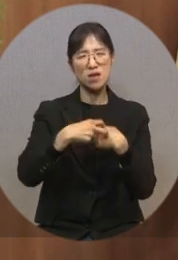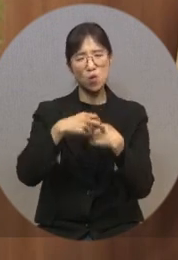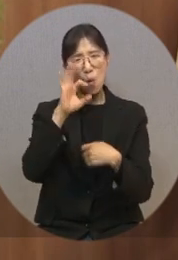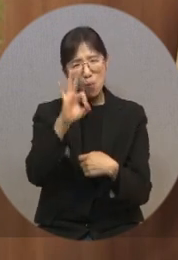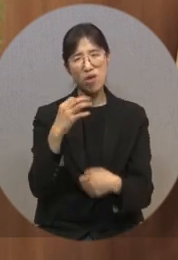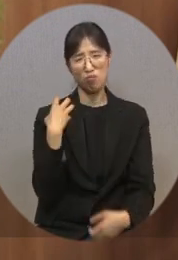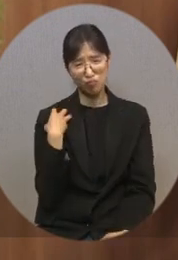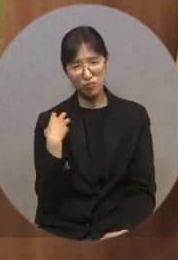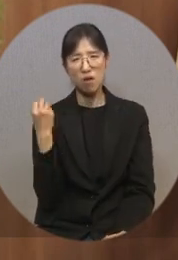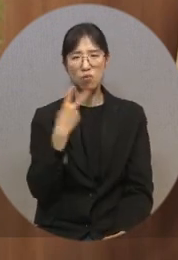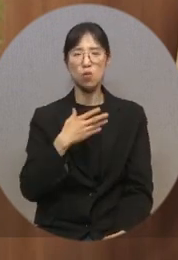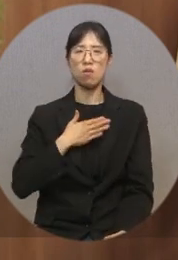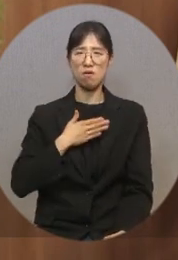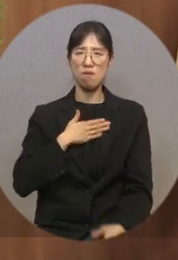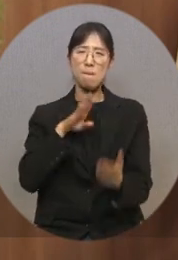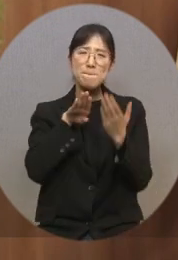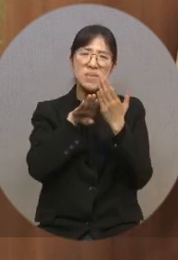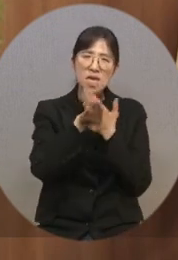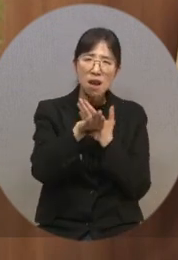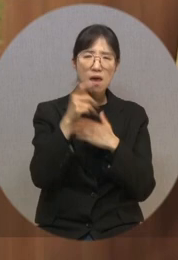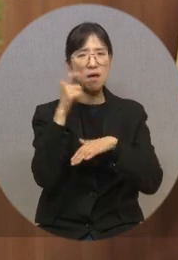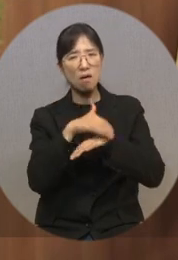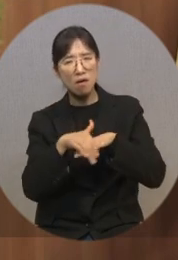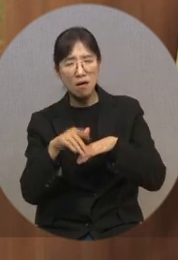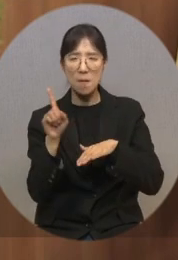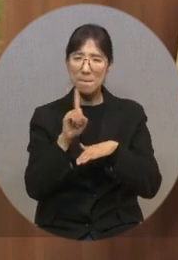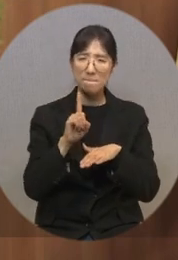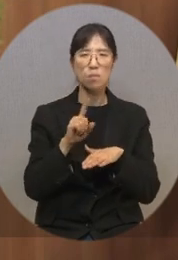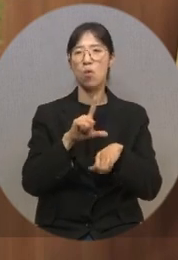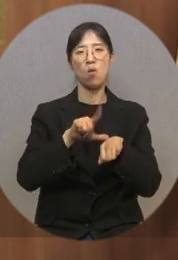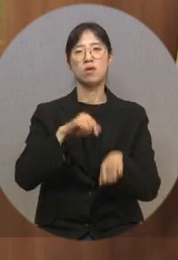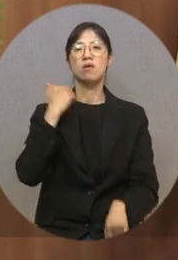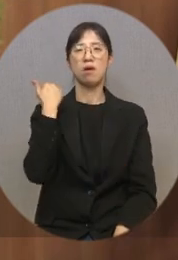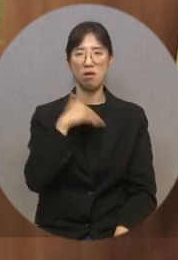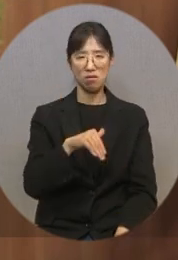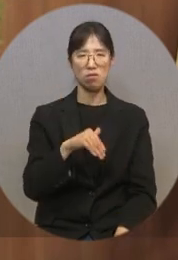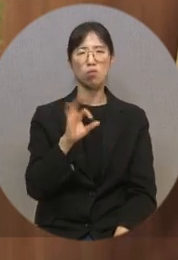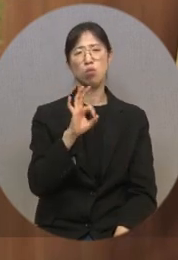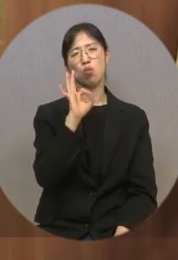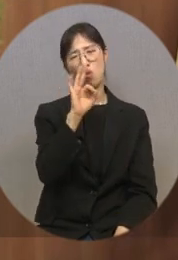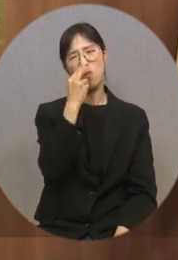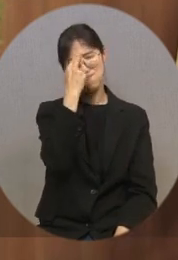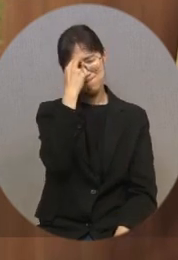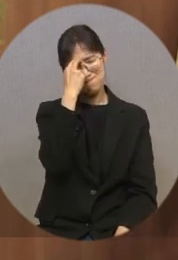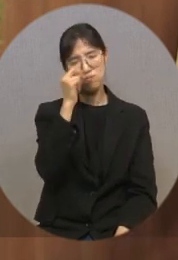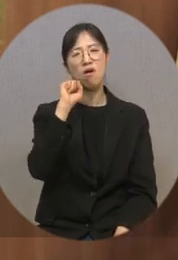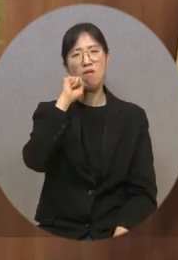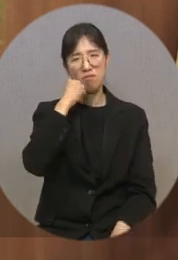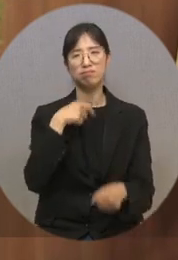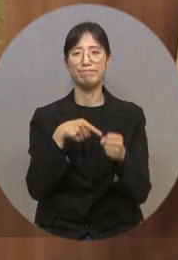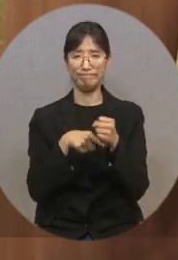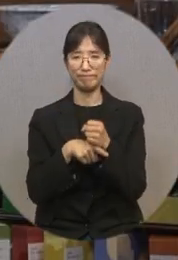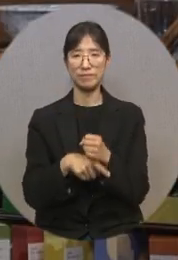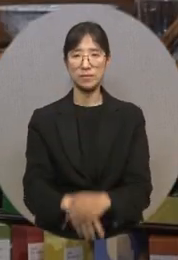아니라 본인의 미래를 설계하는 시간이 부족하고 경제적인 어려움을 함께 가지고 있는 것을